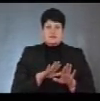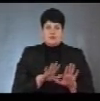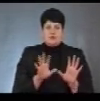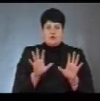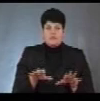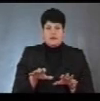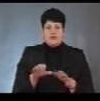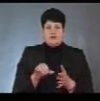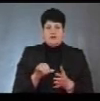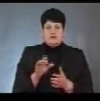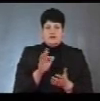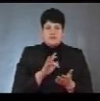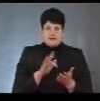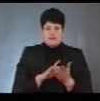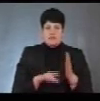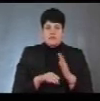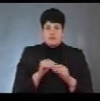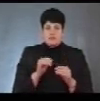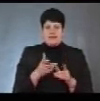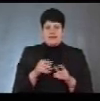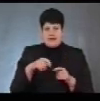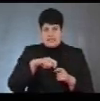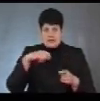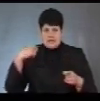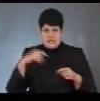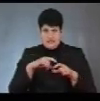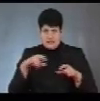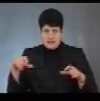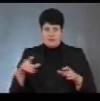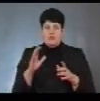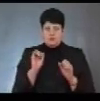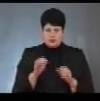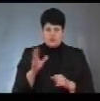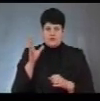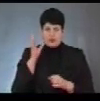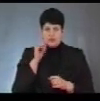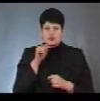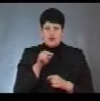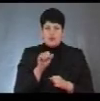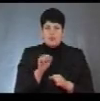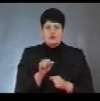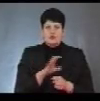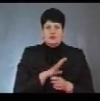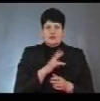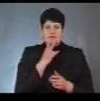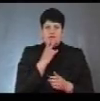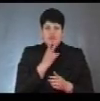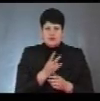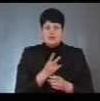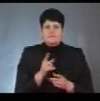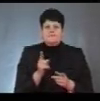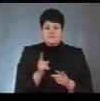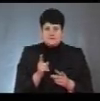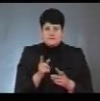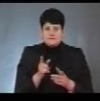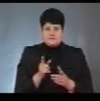Центрвиборчкому Євгена Радченка, надірваний бюлетень може бути врахований, якщо на ньому буде можливо встановити волевиявлення. Пакують